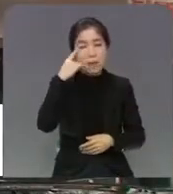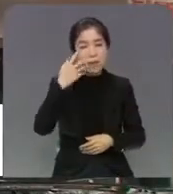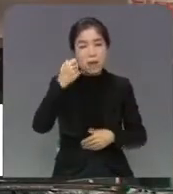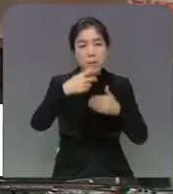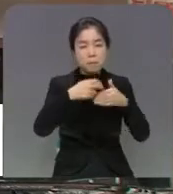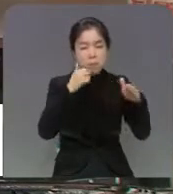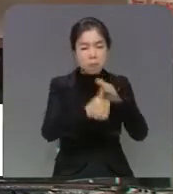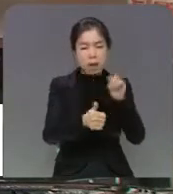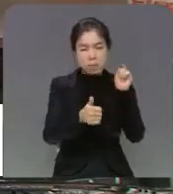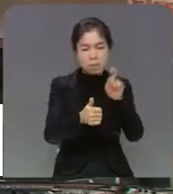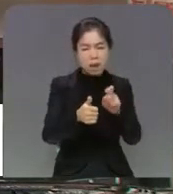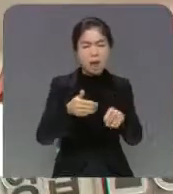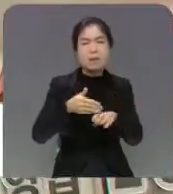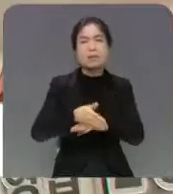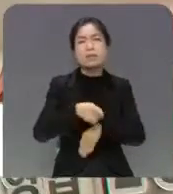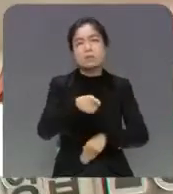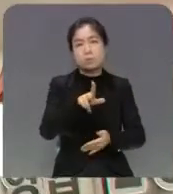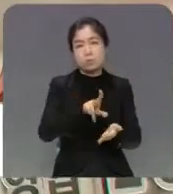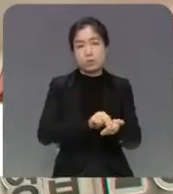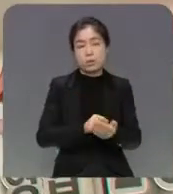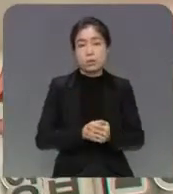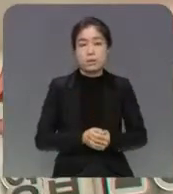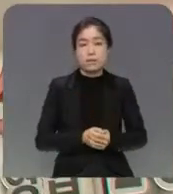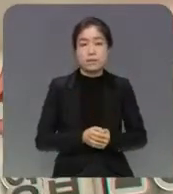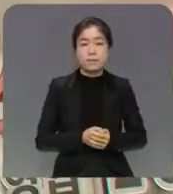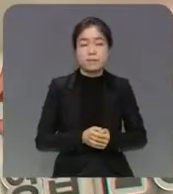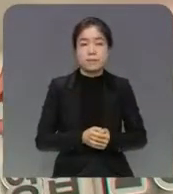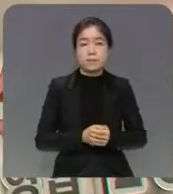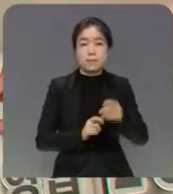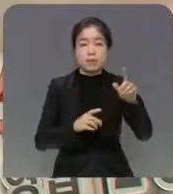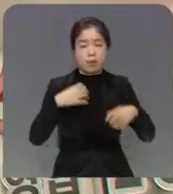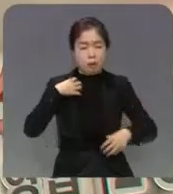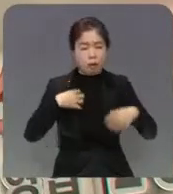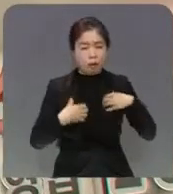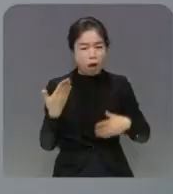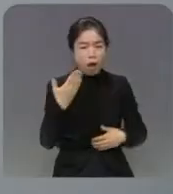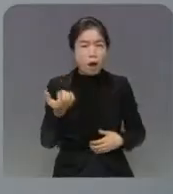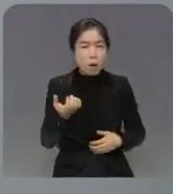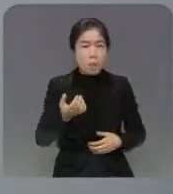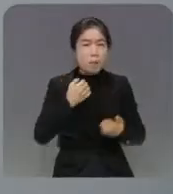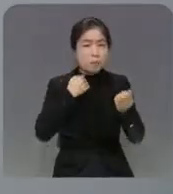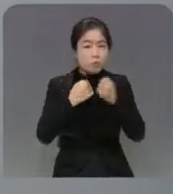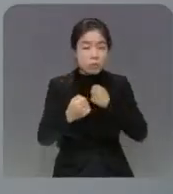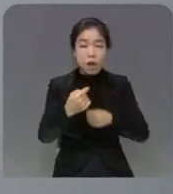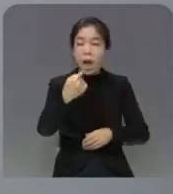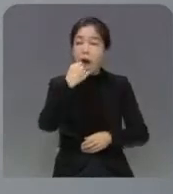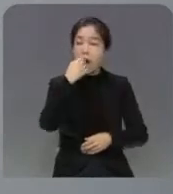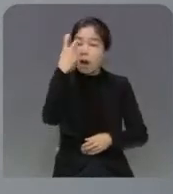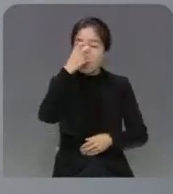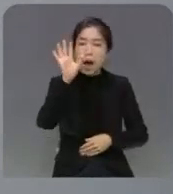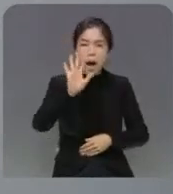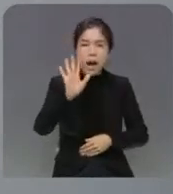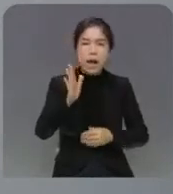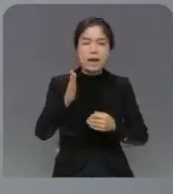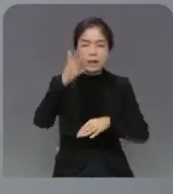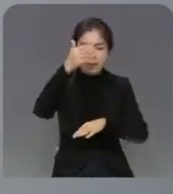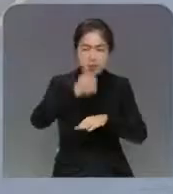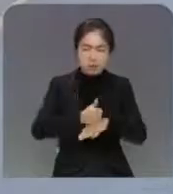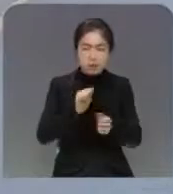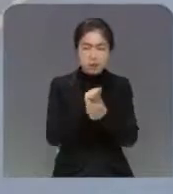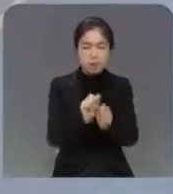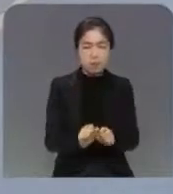코로나19 감염 사실이 뒤늦게 확인된 겁니다. 증상이 발현되고도 곧바로 진단검사를 받지 않아 감염 확산으로